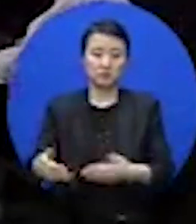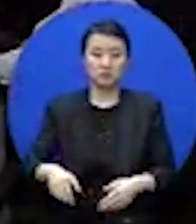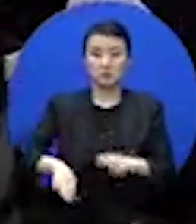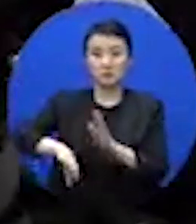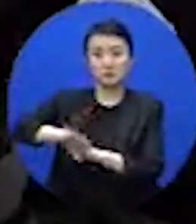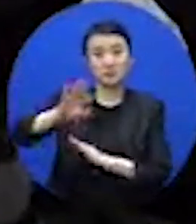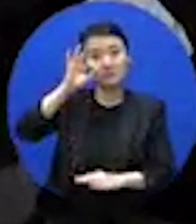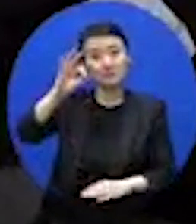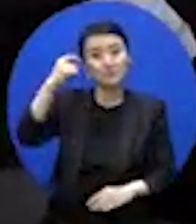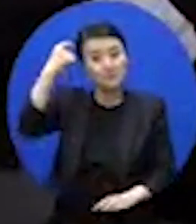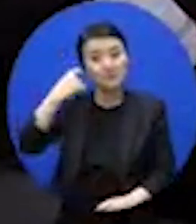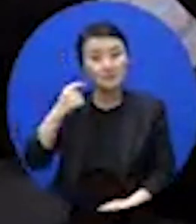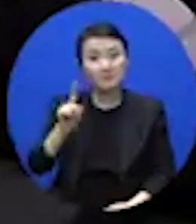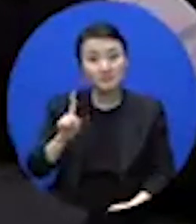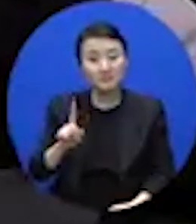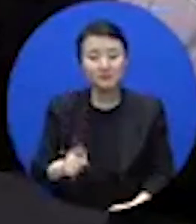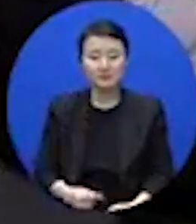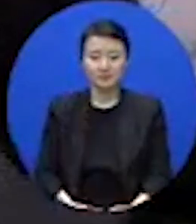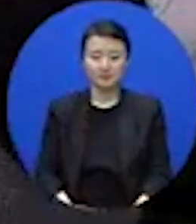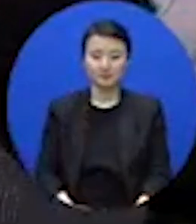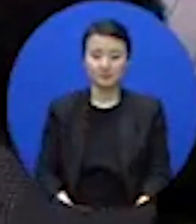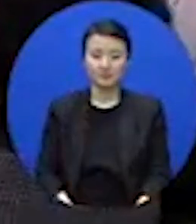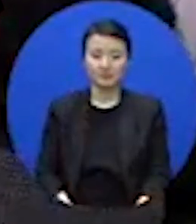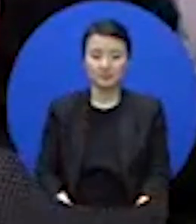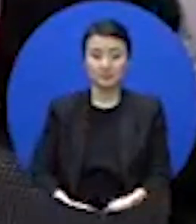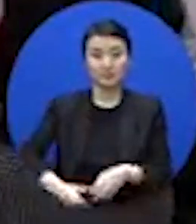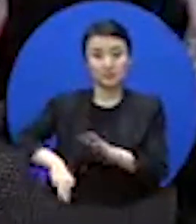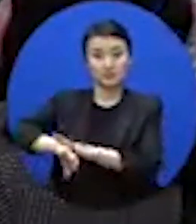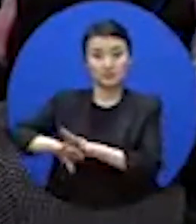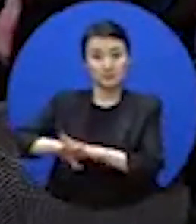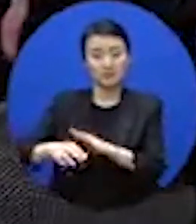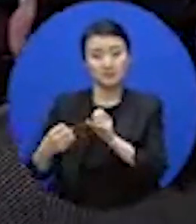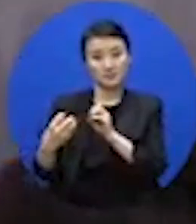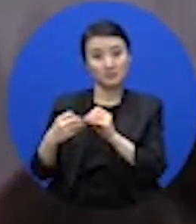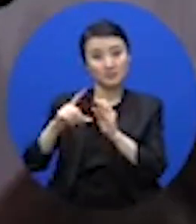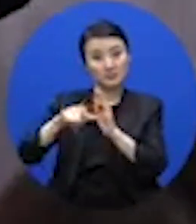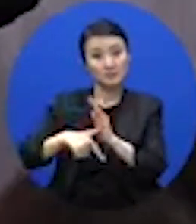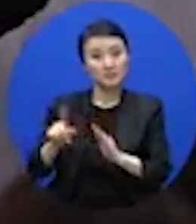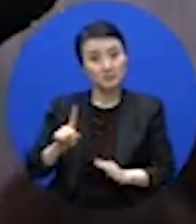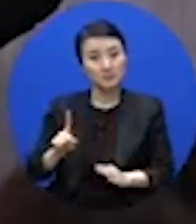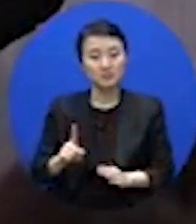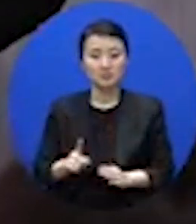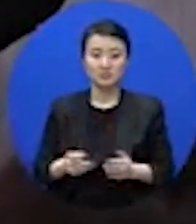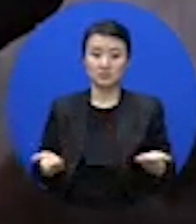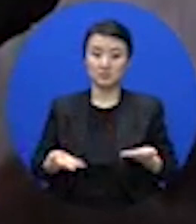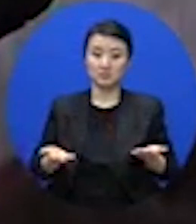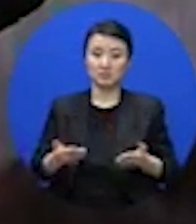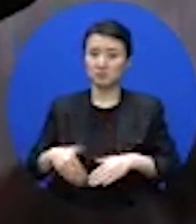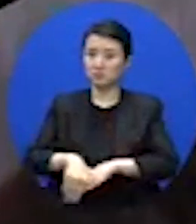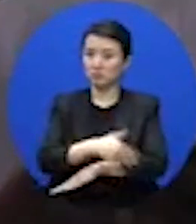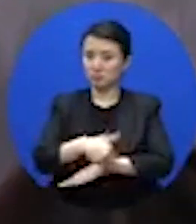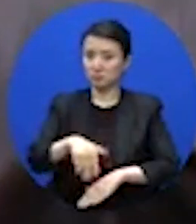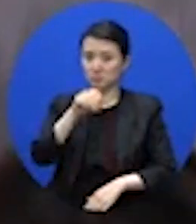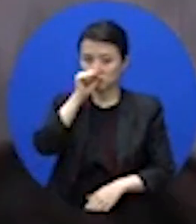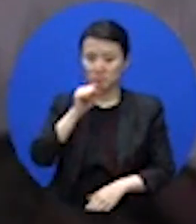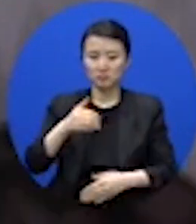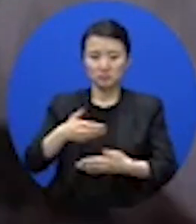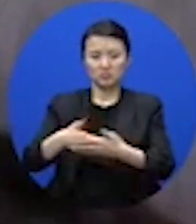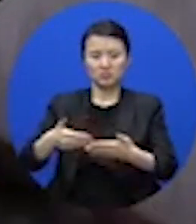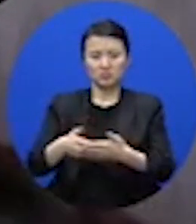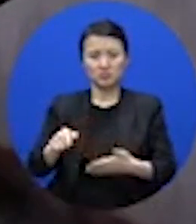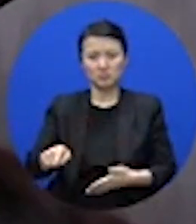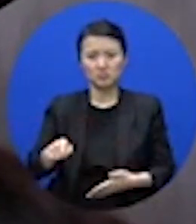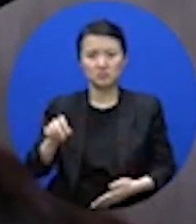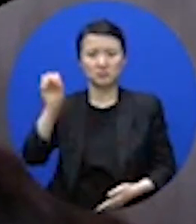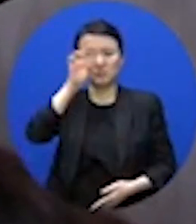오른쪽 어때요? 저분요, 평소에 대화하면 직장도 좀 존대 다니세요. 근데 그림을 이렇게 그리셔서